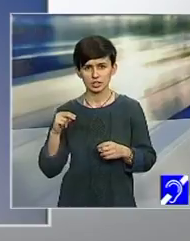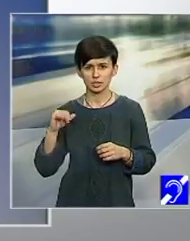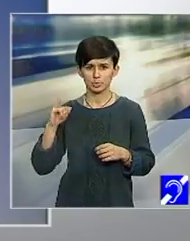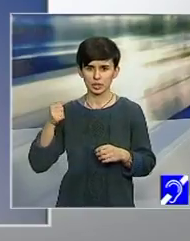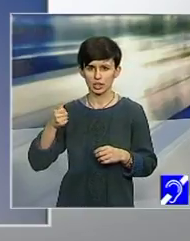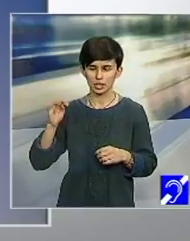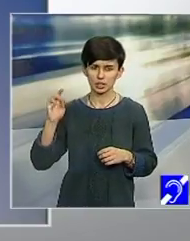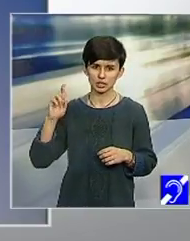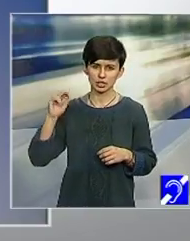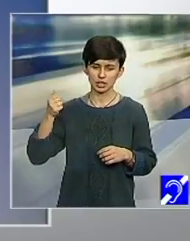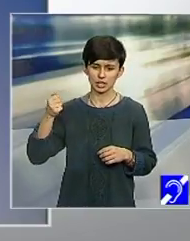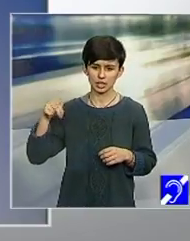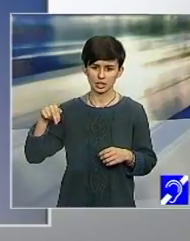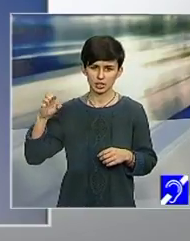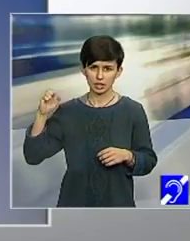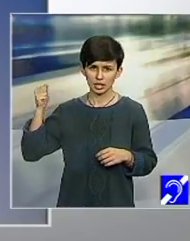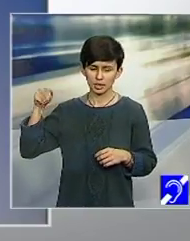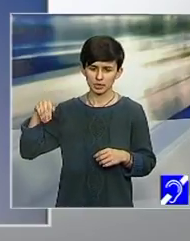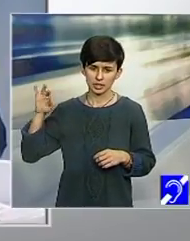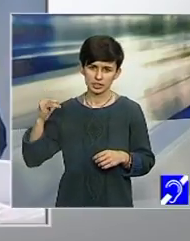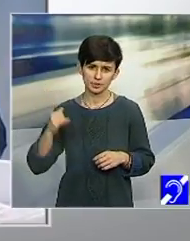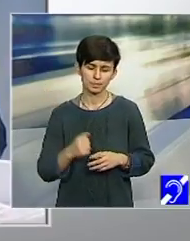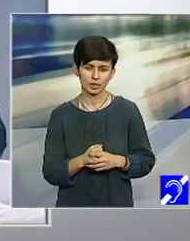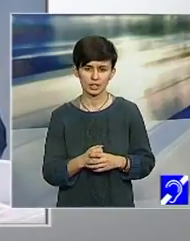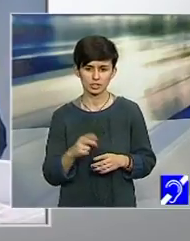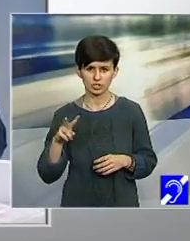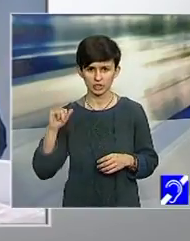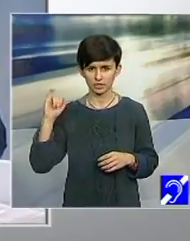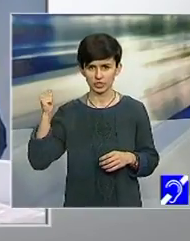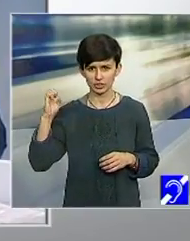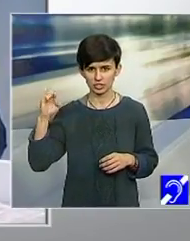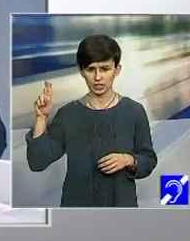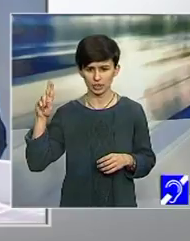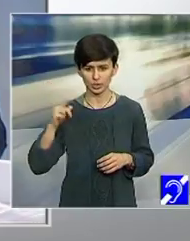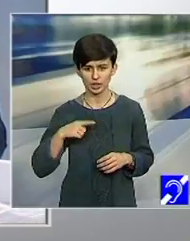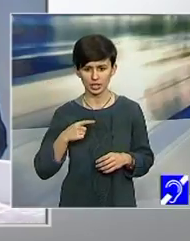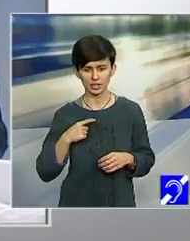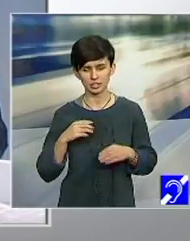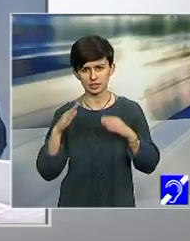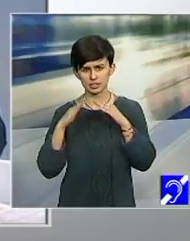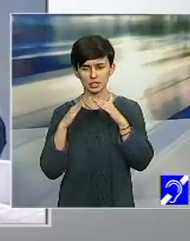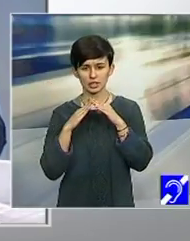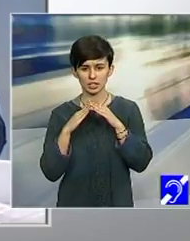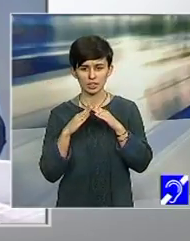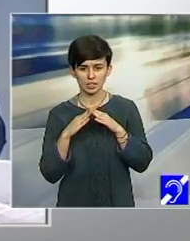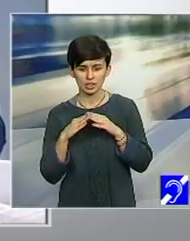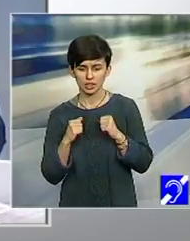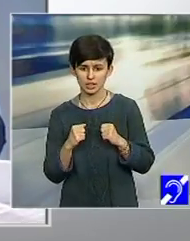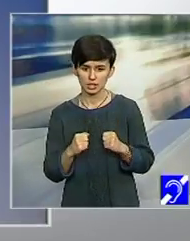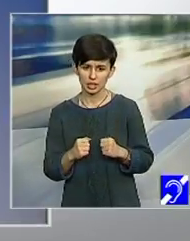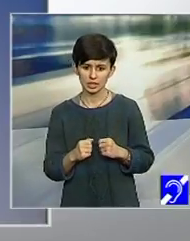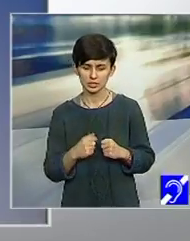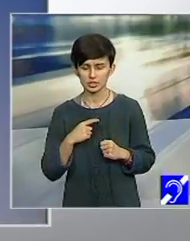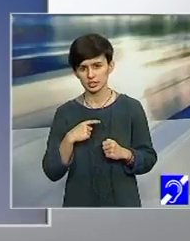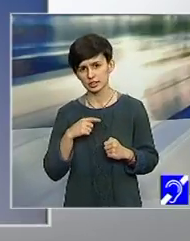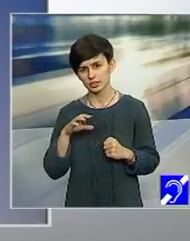Neamț, inclusiv la Vișeu de Sus, în Roșelul din Maramureș, există Casa Elefant. Sunt alte comunități